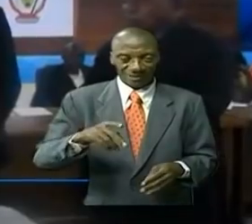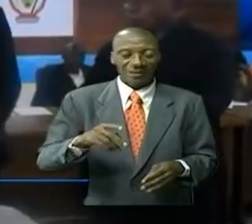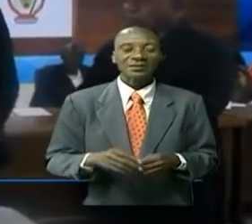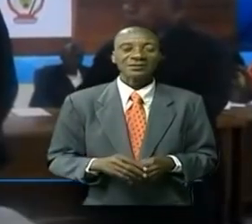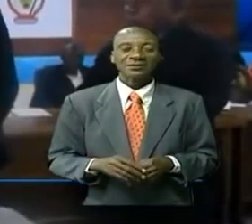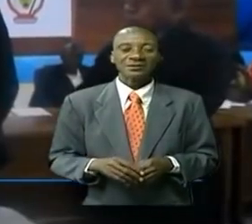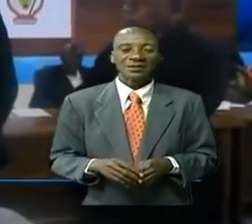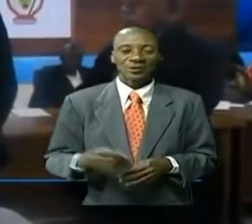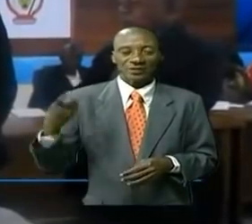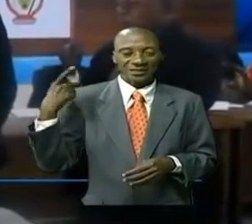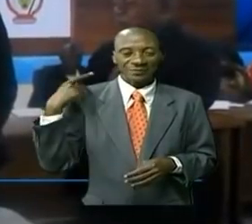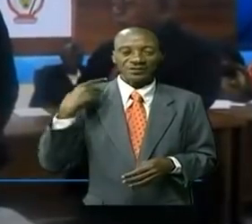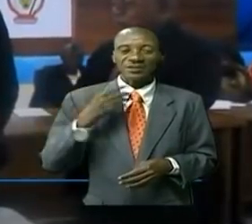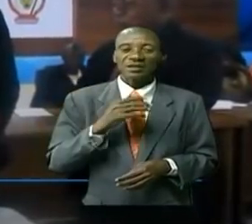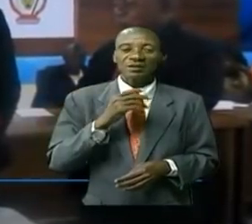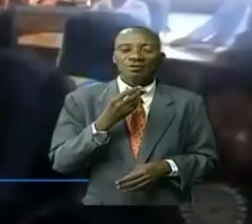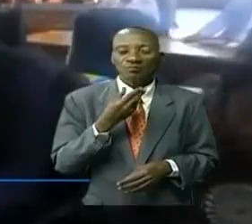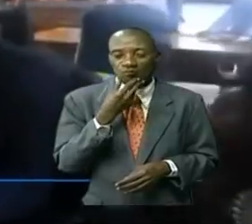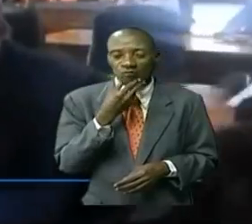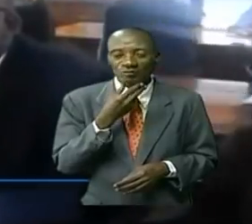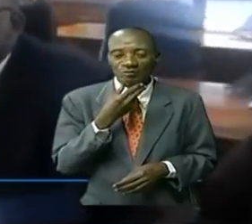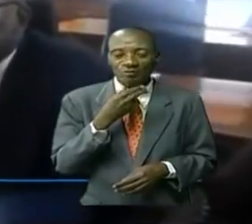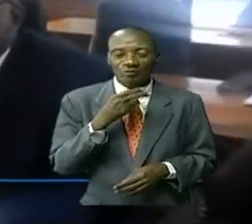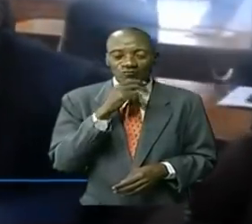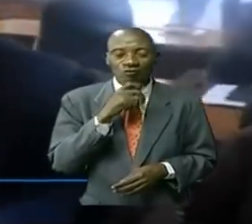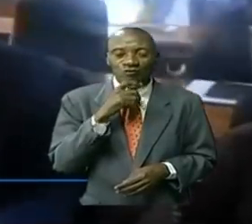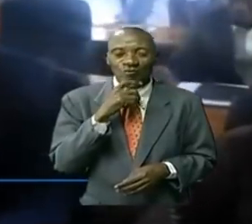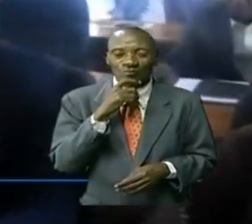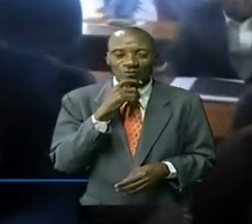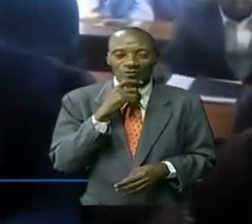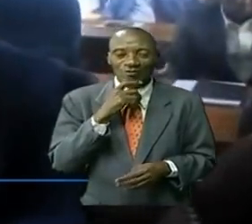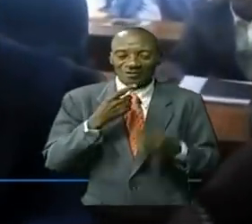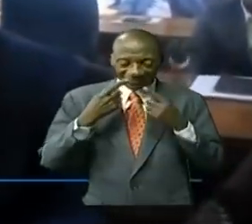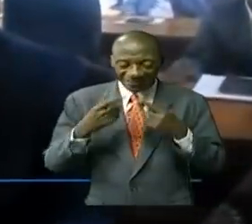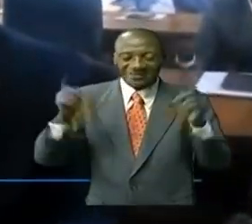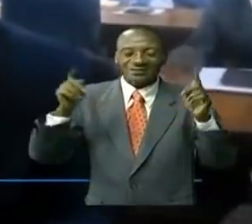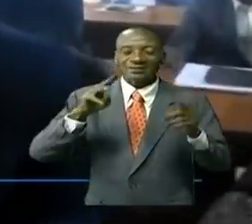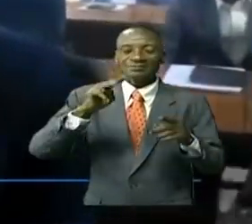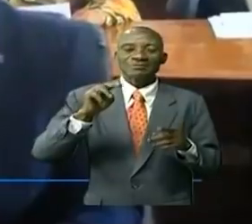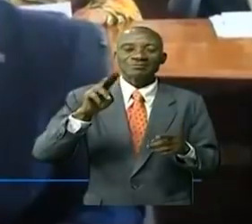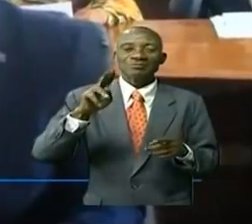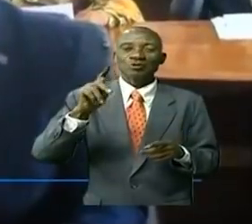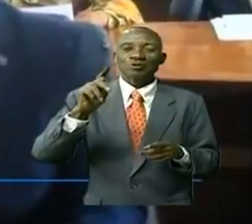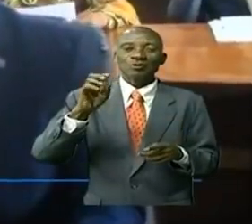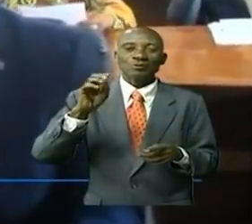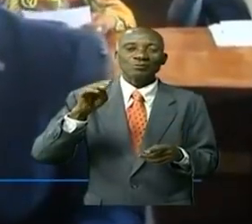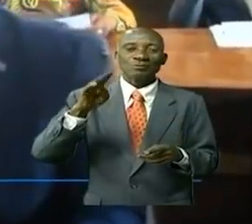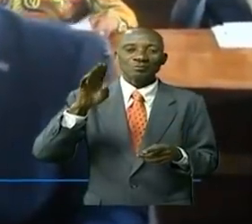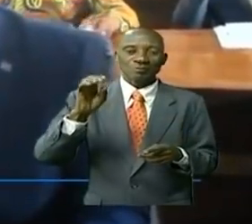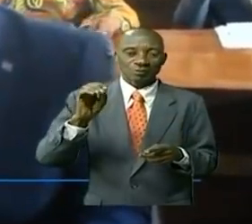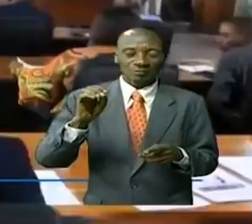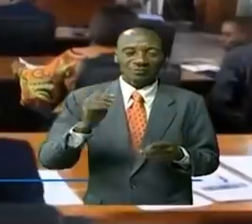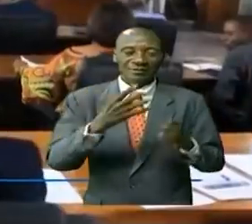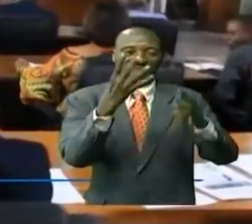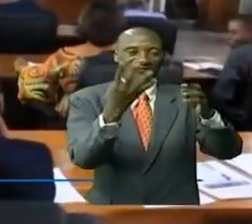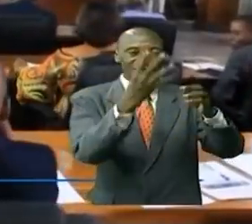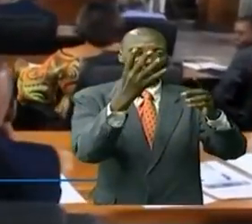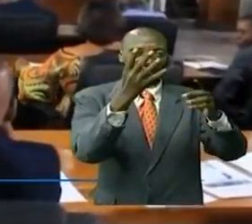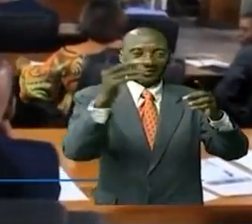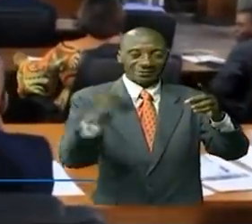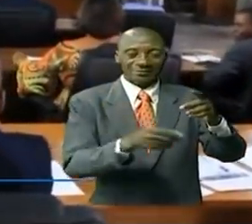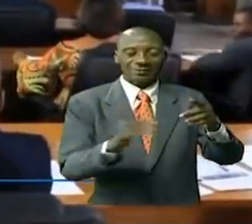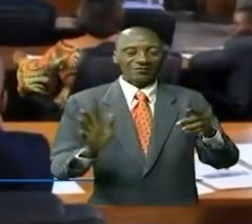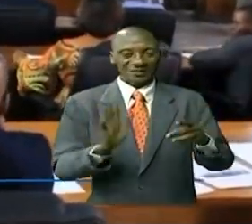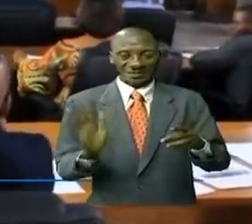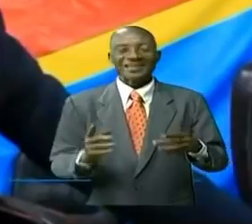Washimba Venance a été élu comme président de l'Assemblée provinciale du Haut-Lomami avec 24 voix sur 25 votants. Une séance